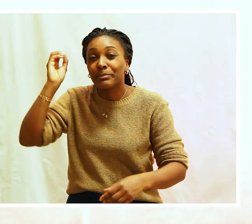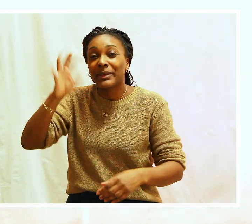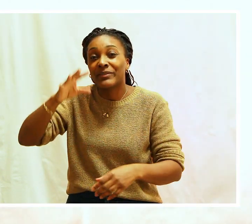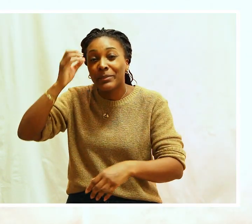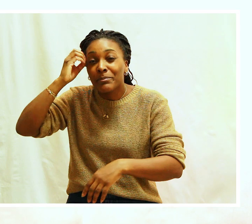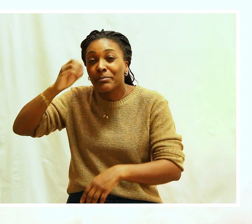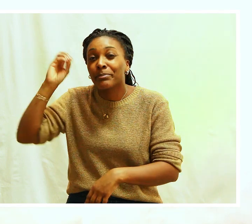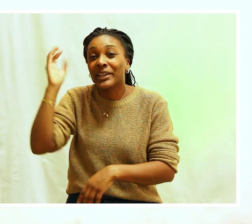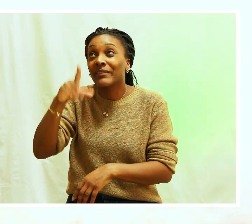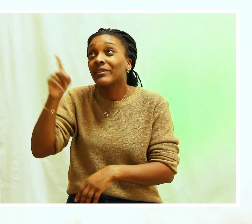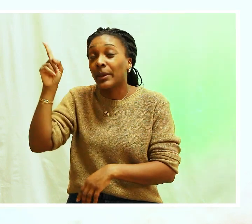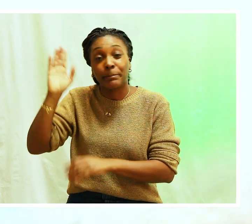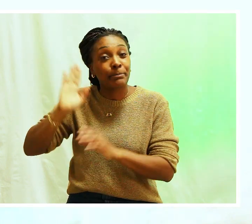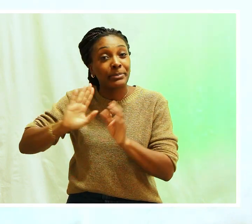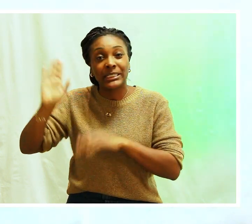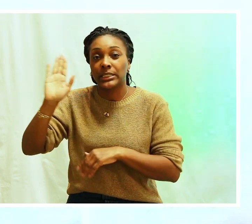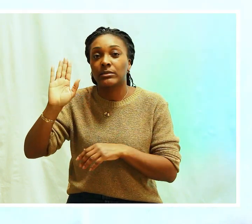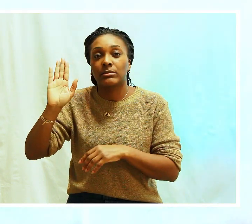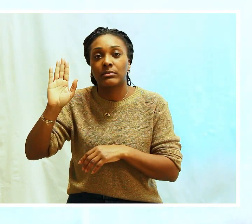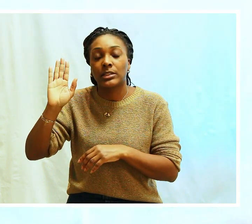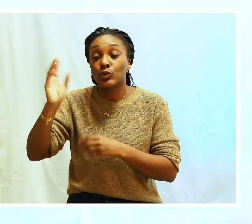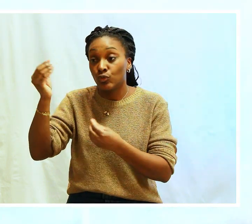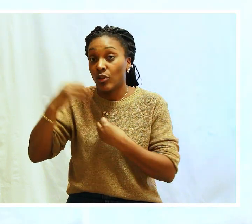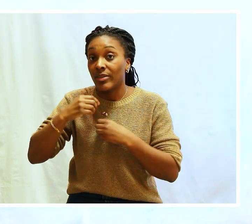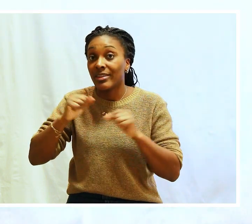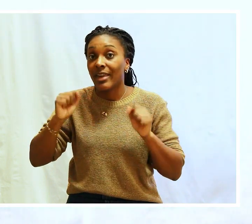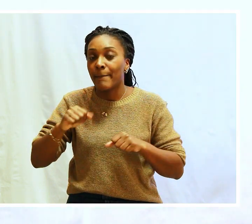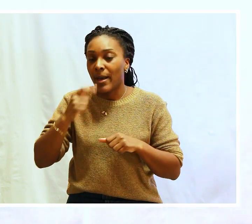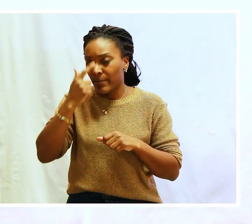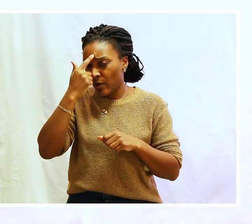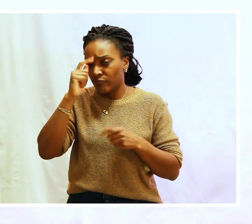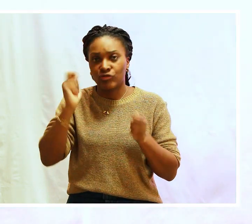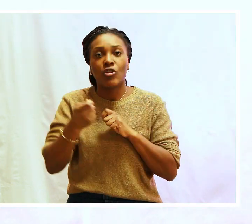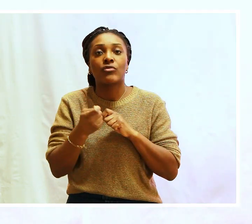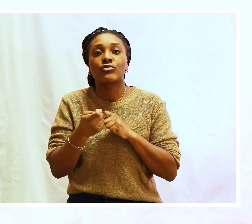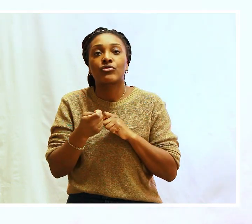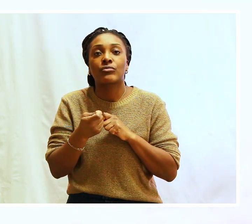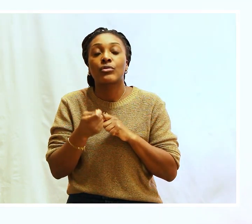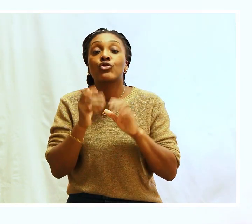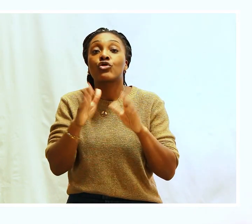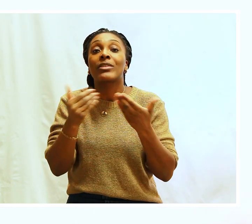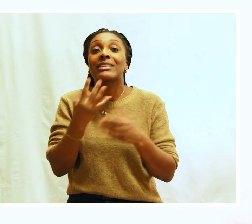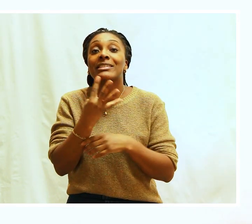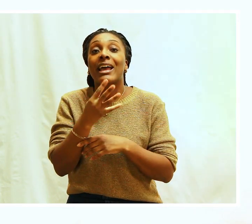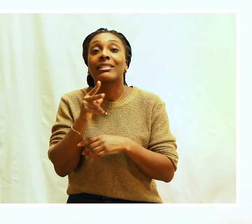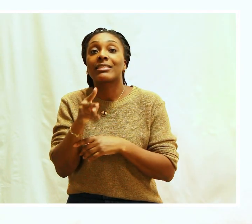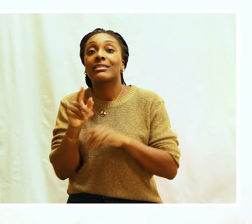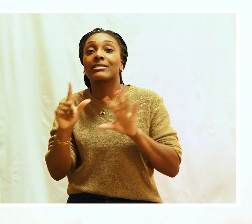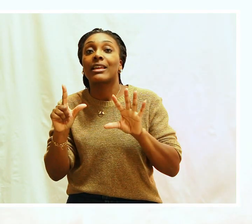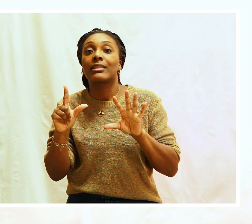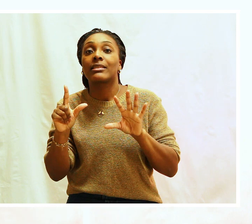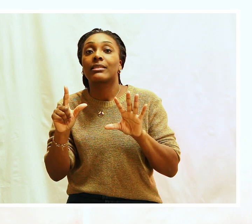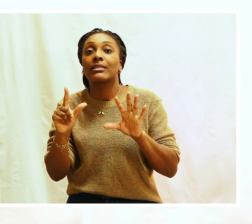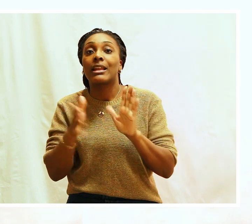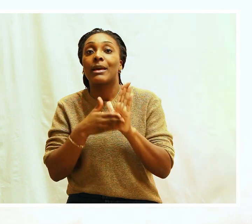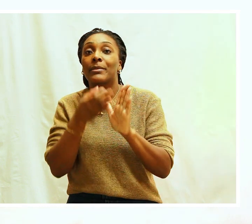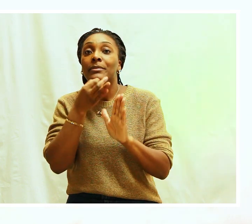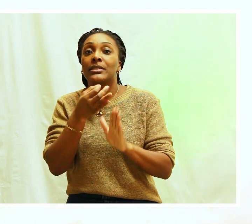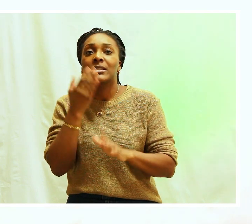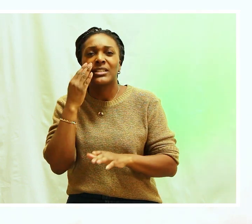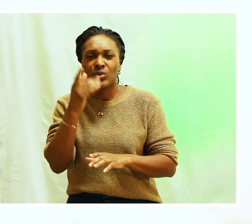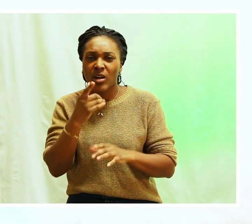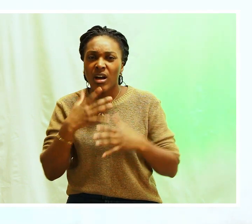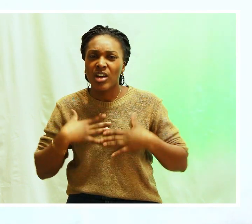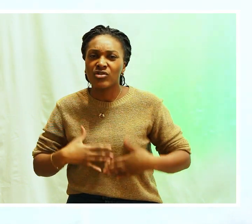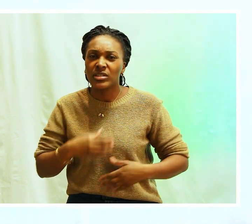la capacité de pouvoir changer la direction des choses. Genèse 4.7 nous dit, « Certainement si tu agis bien, tu relèveras